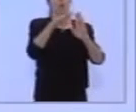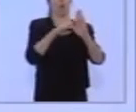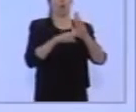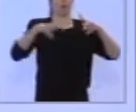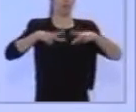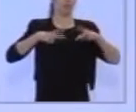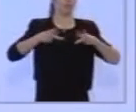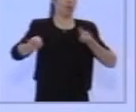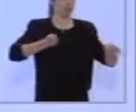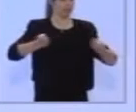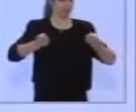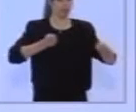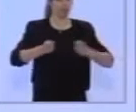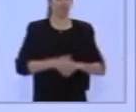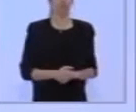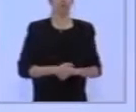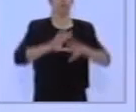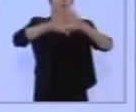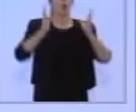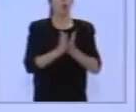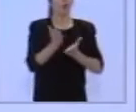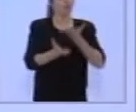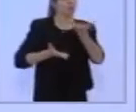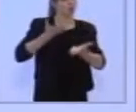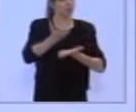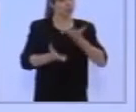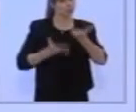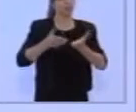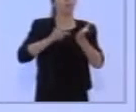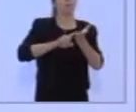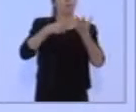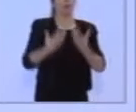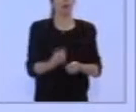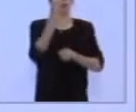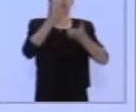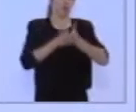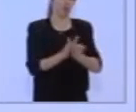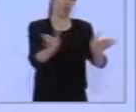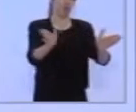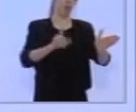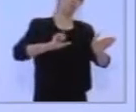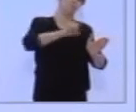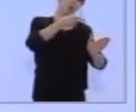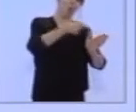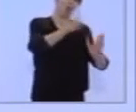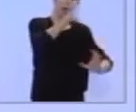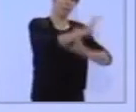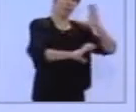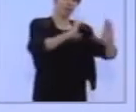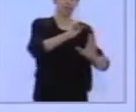αφορά, οι οικονομικές μας προτάσεις θα κινηθούν σε δύο άξονες: επενδύσεις και